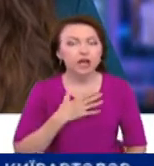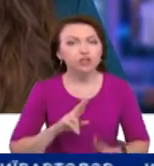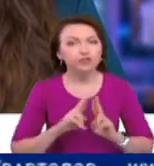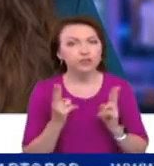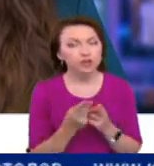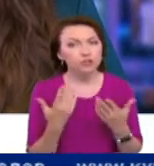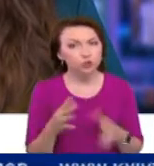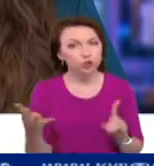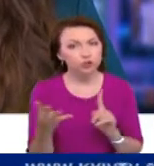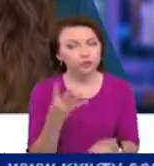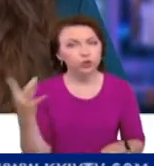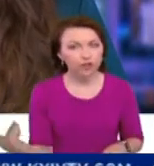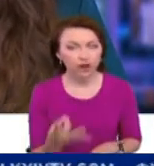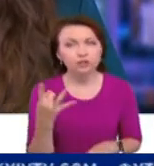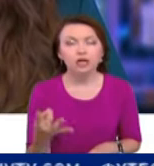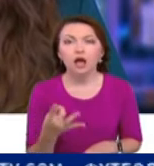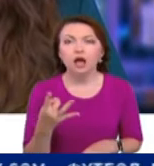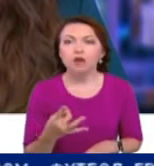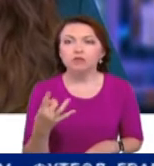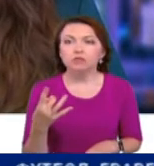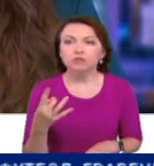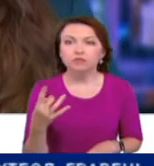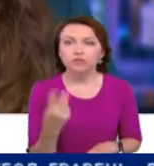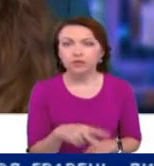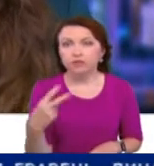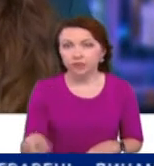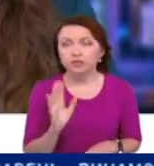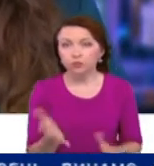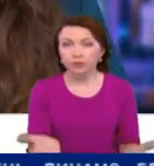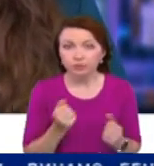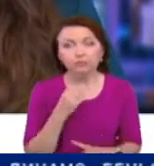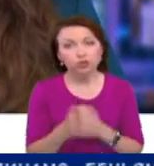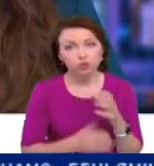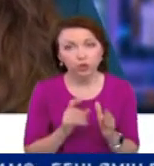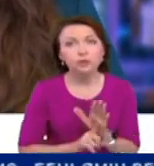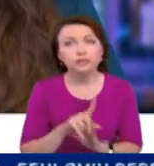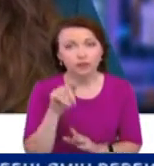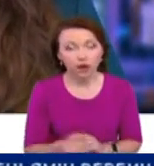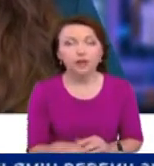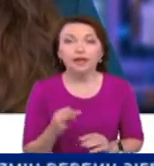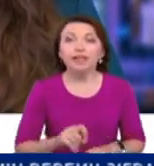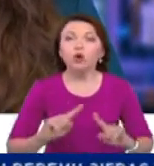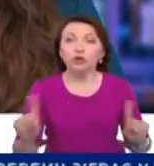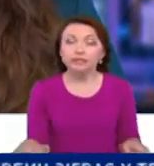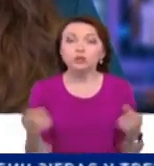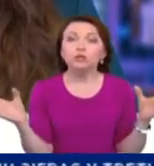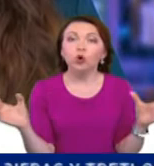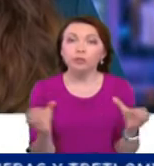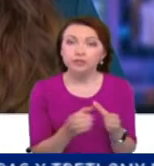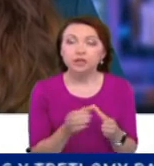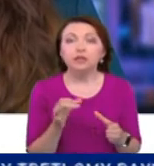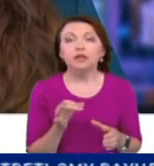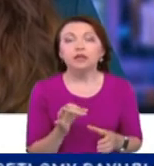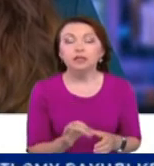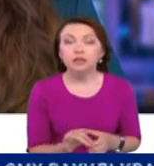уже четвертый раз в 2020 будет принимать международный старт. И организационный комитет, и ЛЕН, и